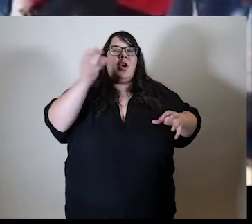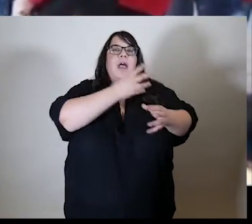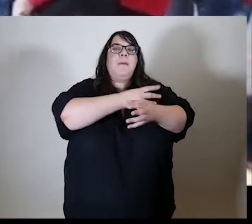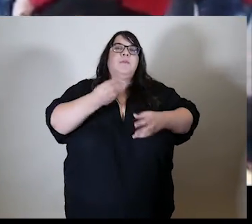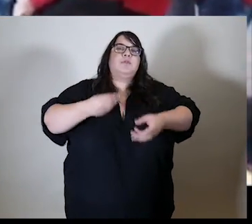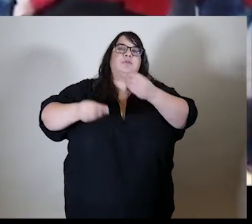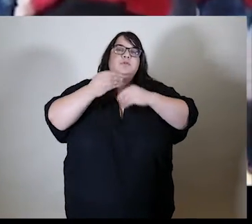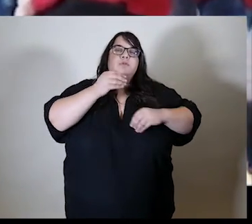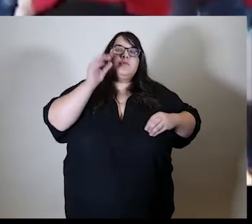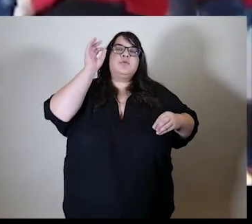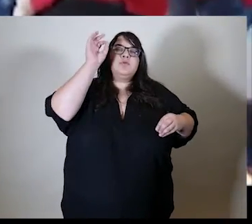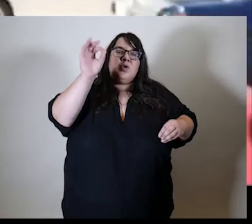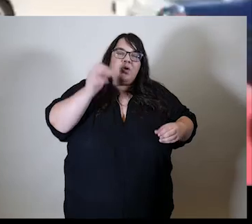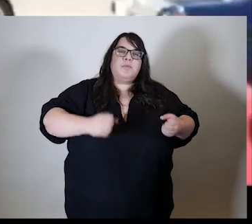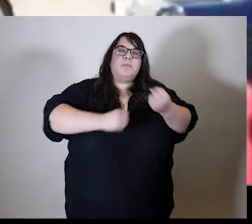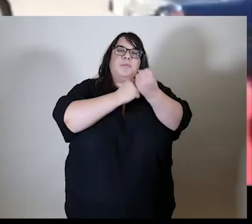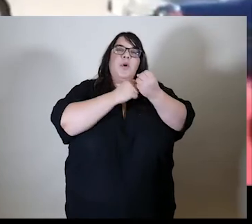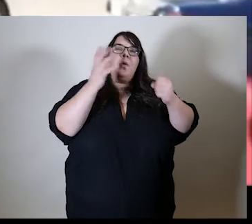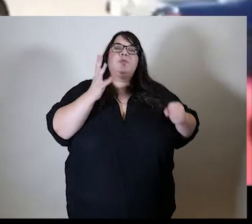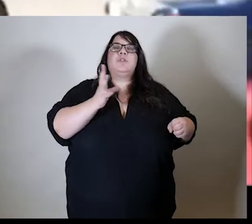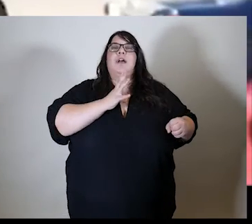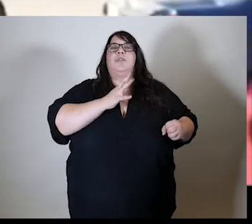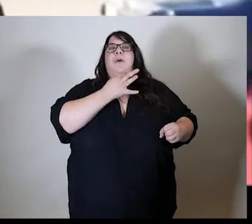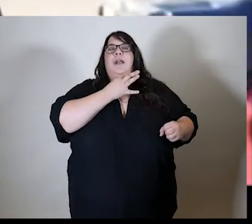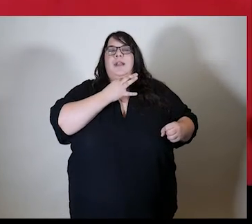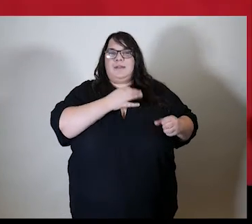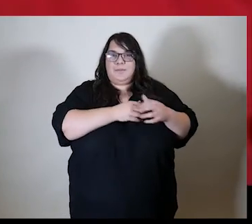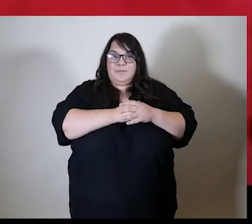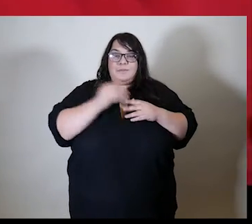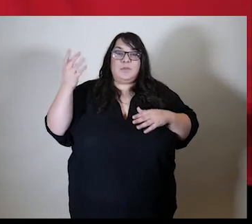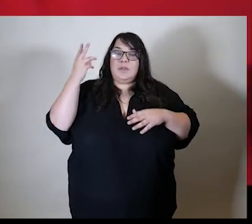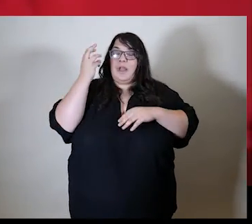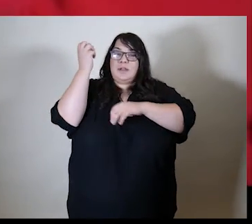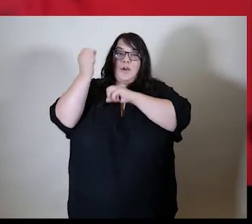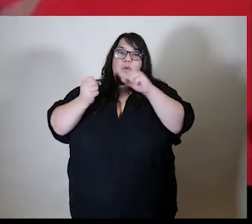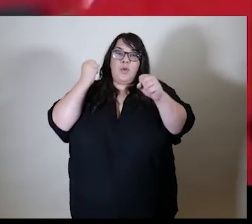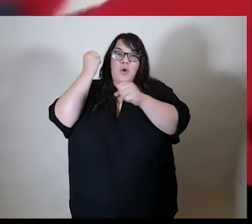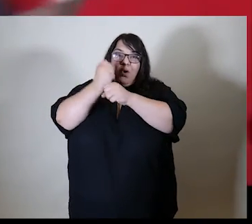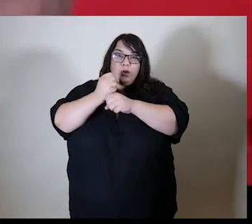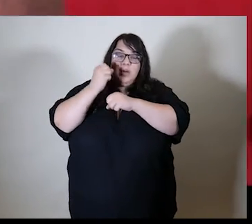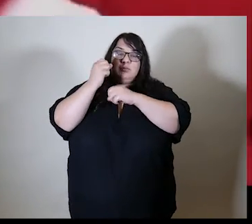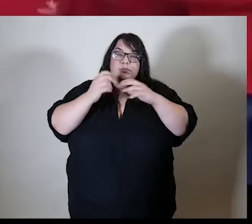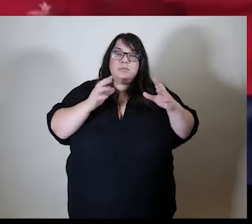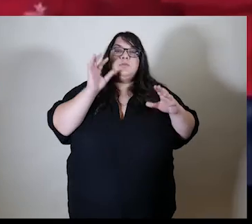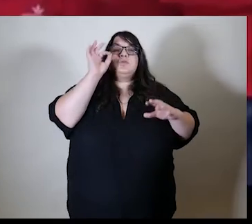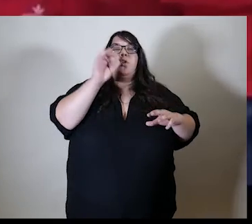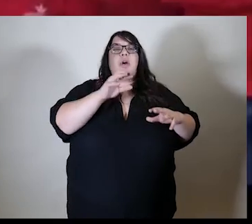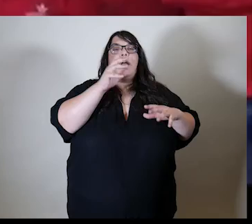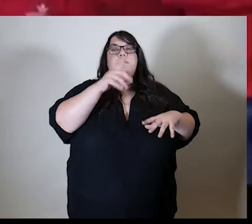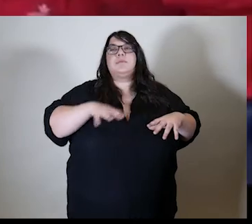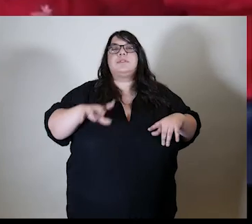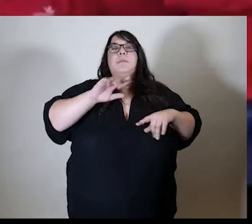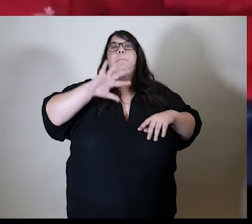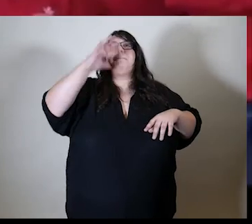στην περιοχή μας, υπηρετώντας τον άγνωστο πάσχοντα συνάνθρωπο που έχει ανάγκη. Η όλη προσπάθεια των 30 χρόνων έφερε το Σύλλογό μας ανάμεσα στους